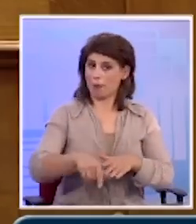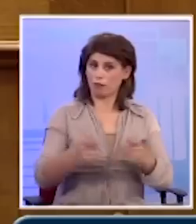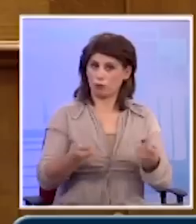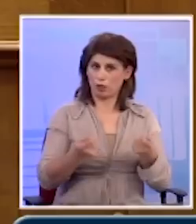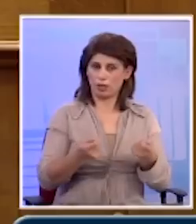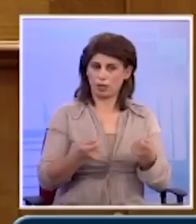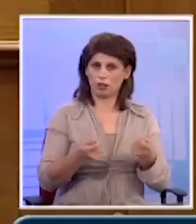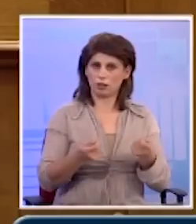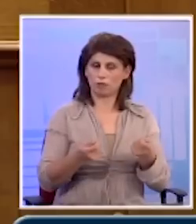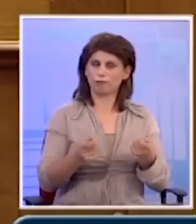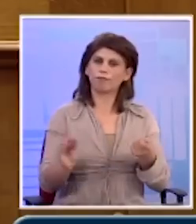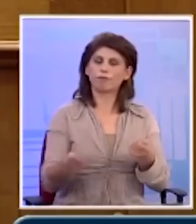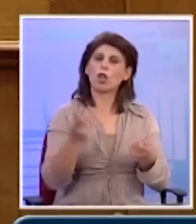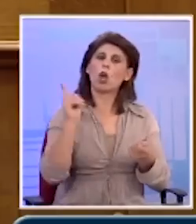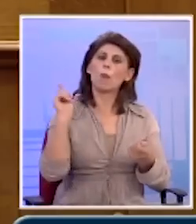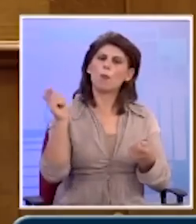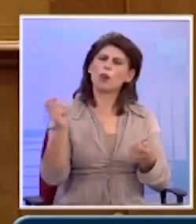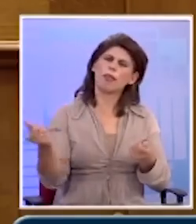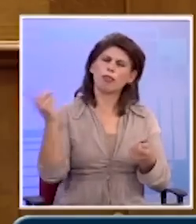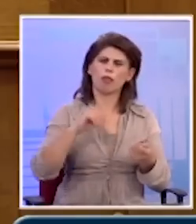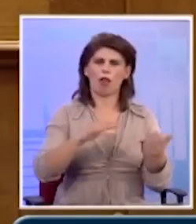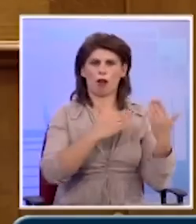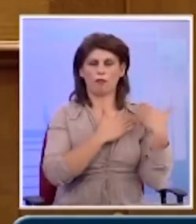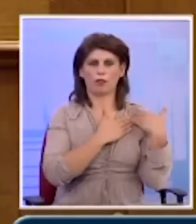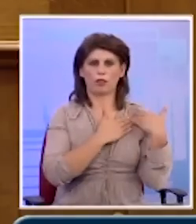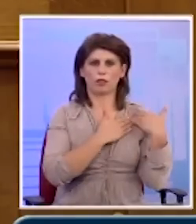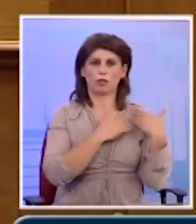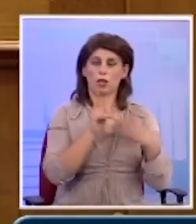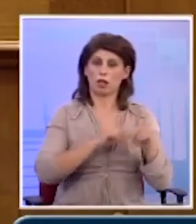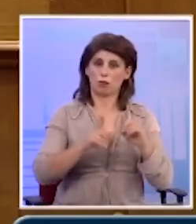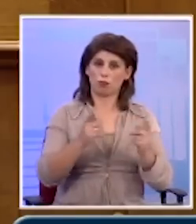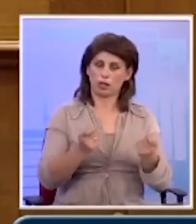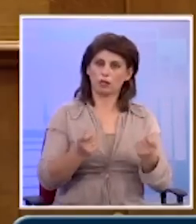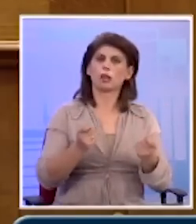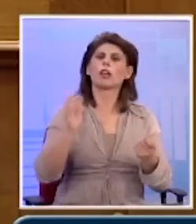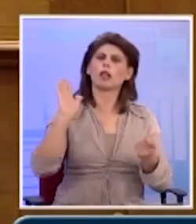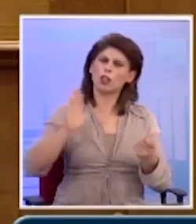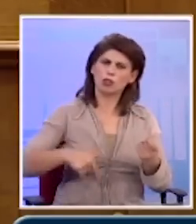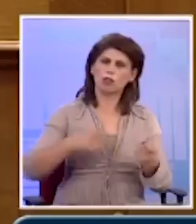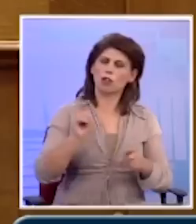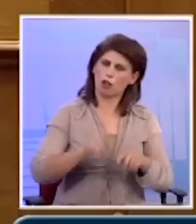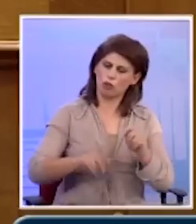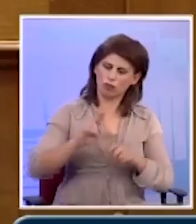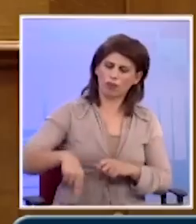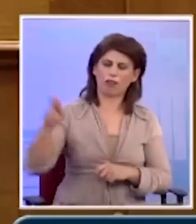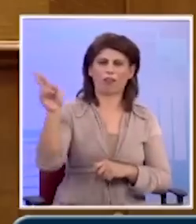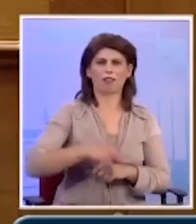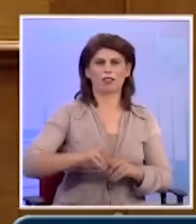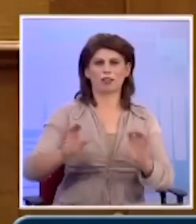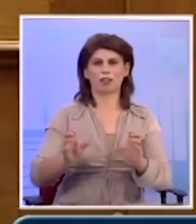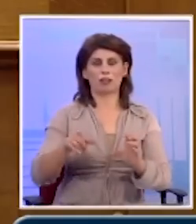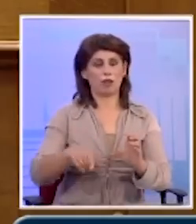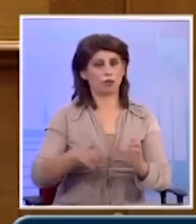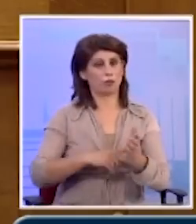αυτή προκύπτουν πολιτικές και άλλες ευθύνες για όσους υλοποίησαν και τελικά κατήργησαν την ΕΡΤ, γεγονός που πρέπει